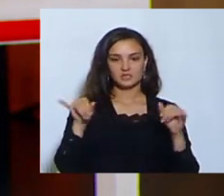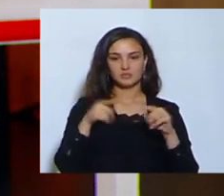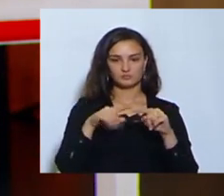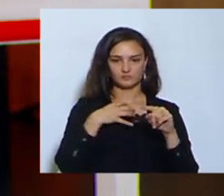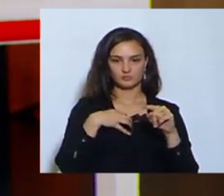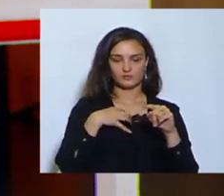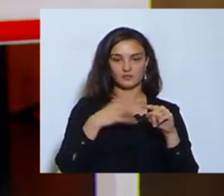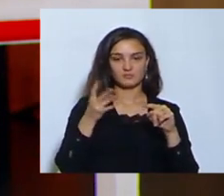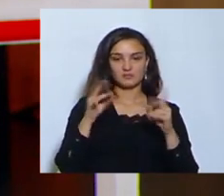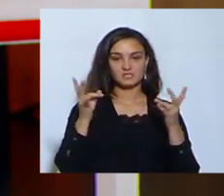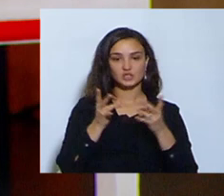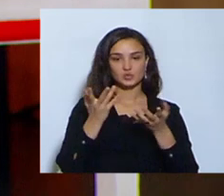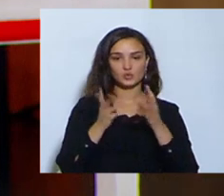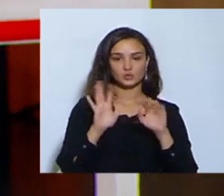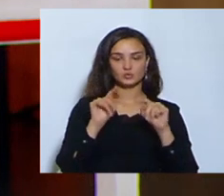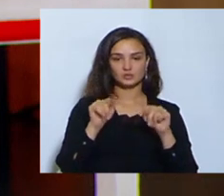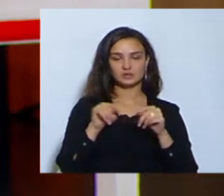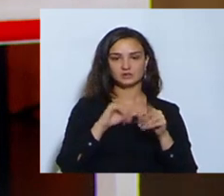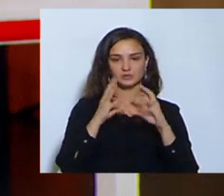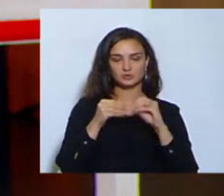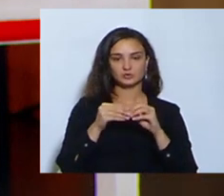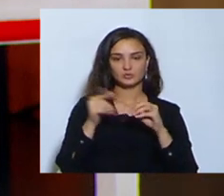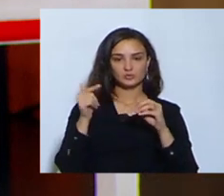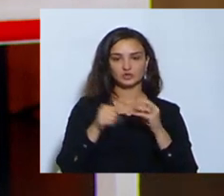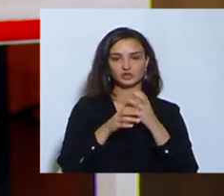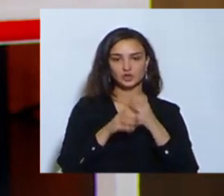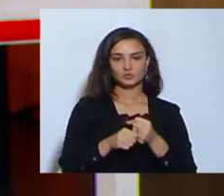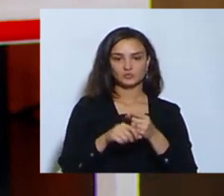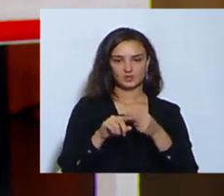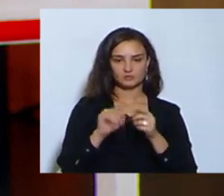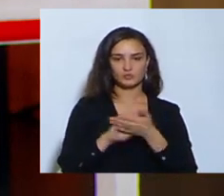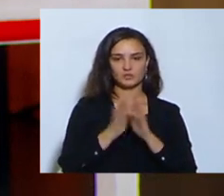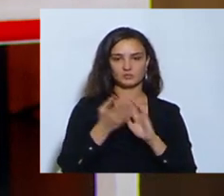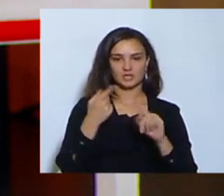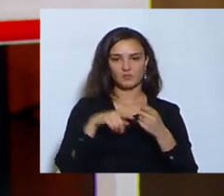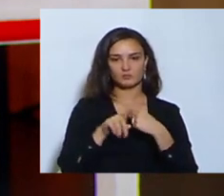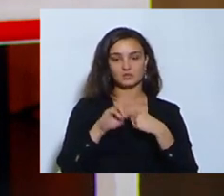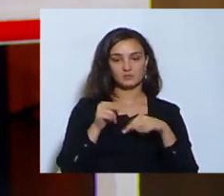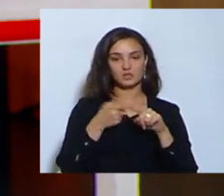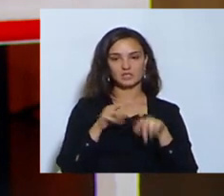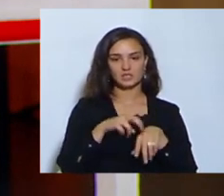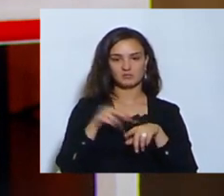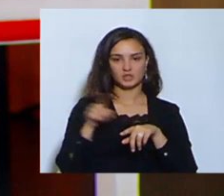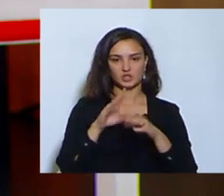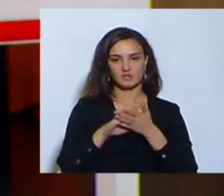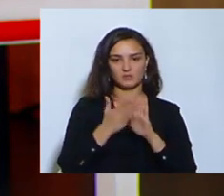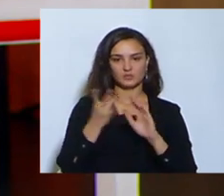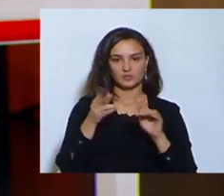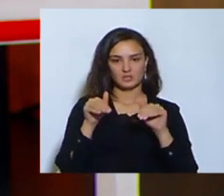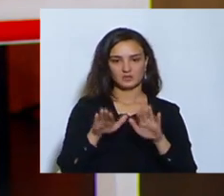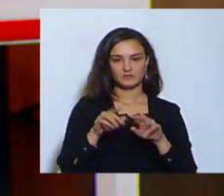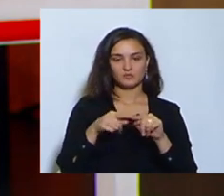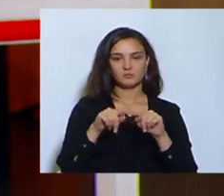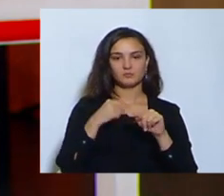მნიშვნელოვანია. თუმცა საჭიროა თუ არა უკიდურესი შეზღუდვები, ეს უკვე მდგომარეობიდან გამომდინარეობს და ეს ექიმთან შეთანხმებით უნდა გადაწყვიტოთ.